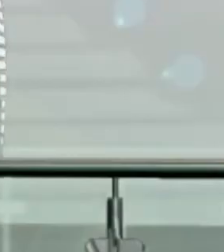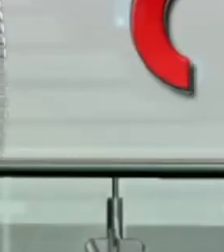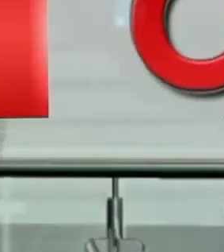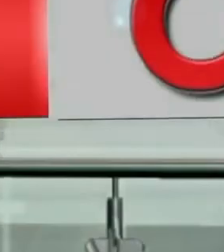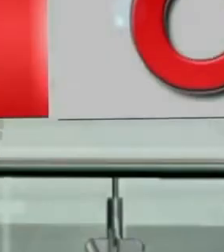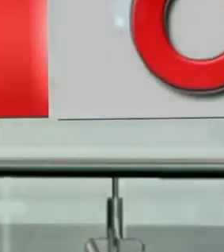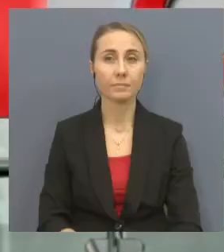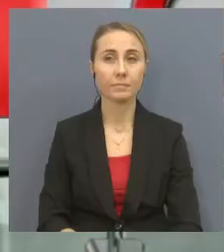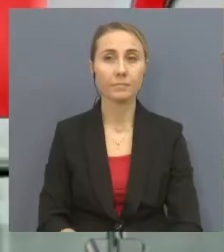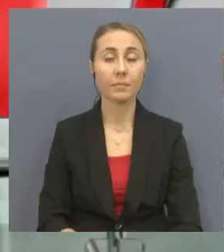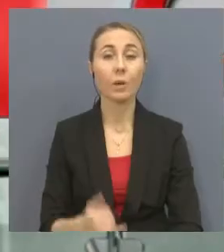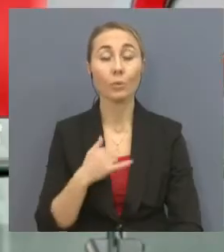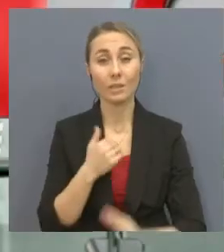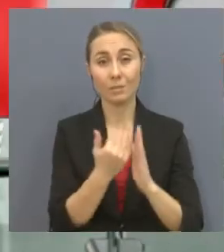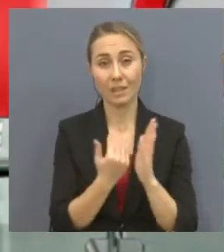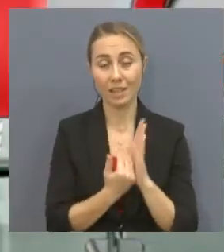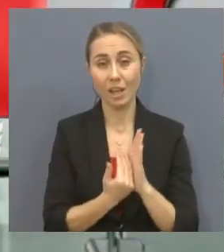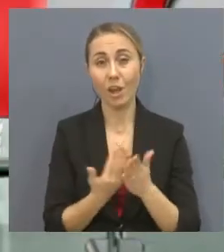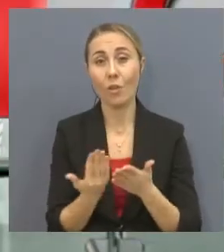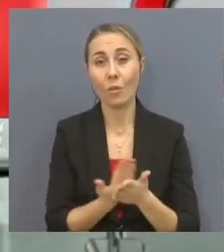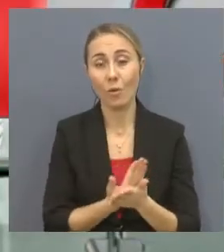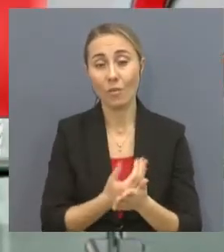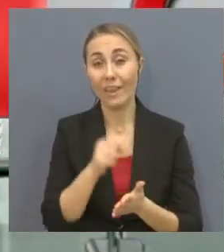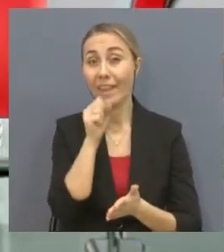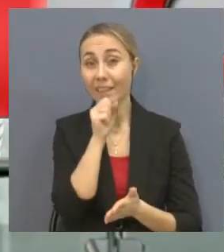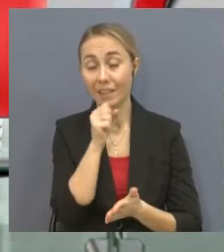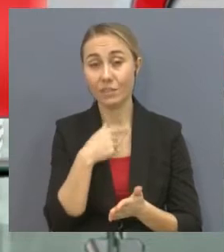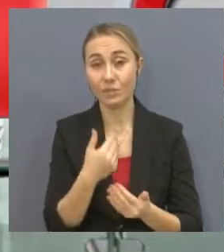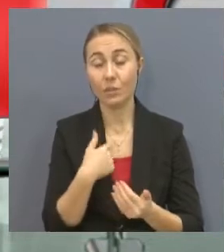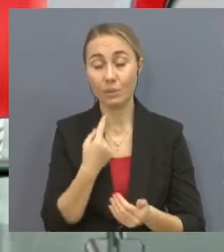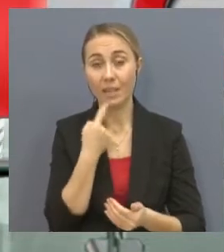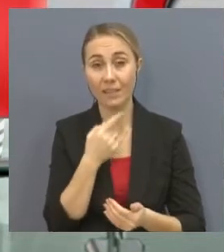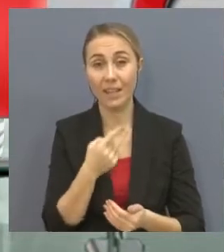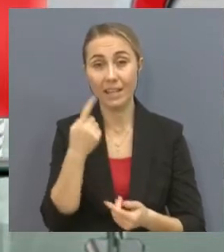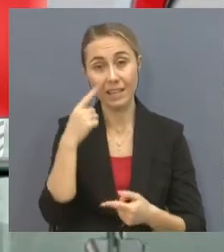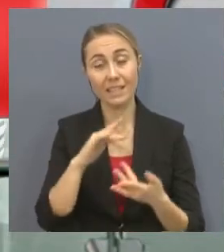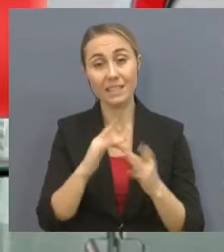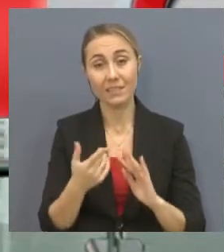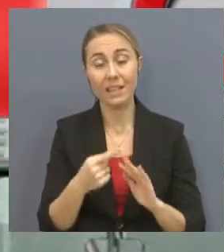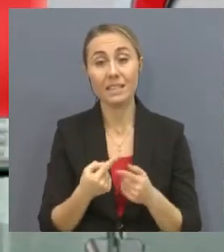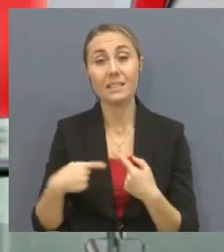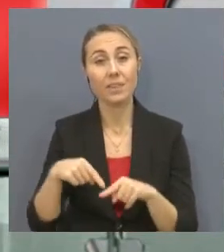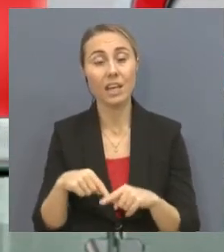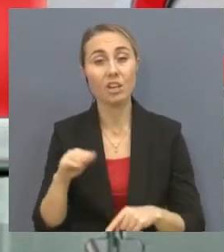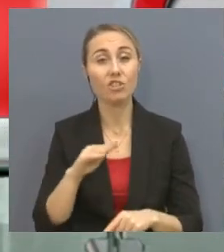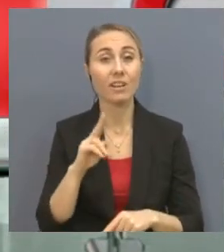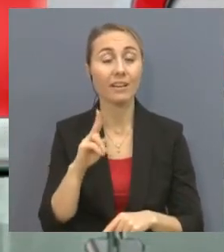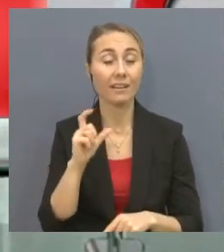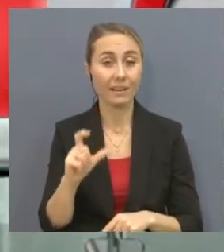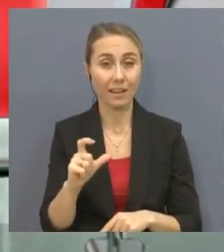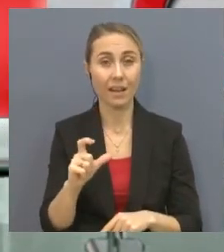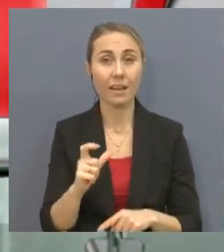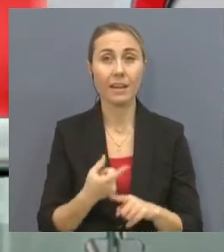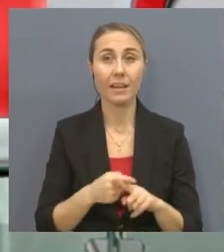у нас в программе вновь эксклюзивное интервью сегодня мы говорим о цифровизации сфере жилищно-коммунального хозяйства